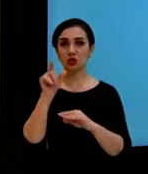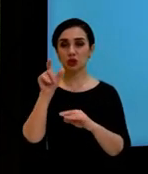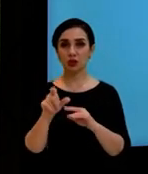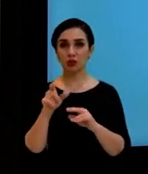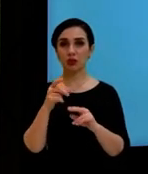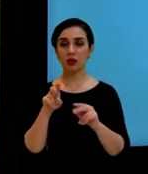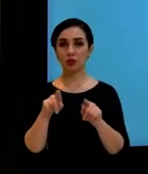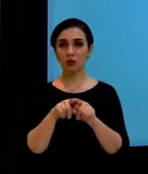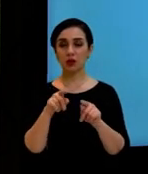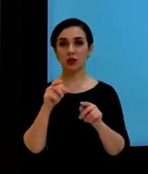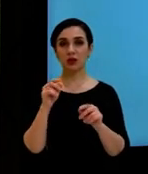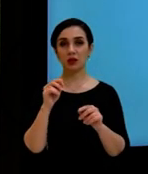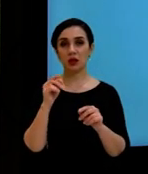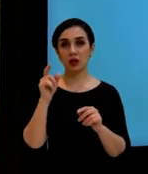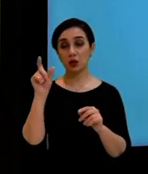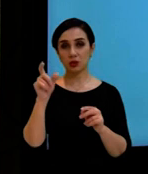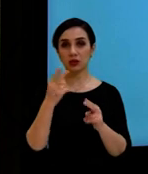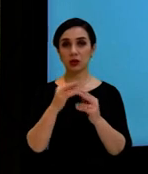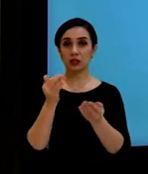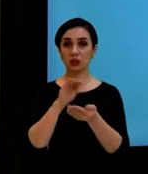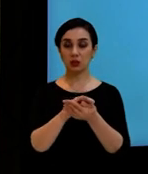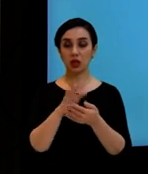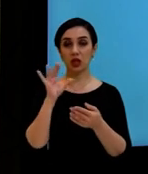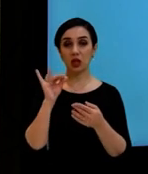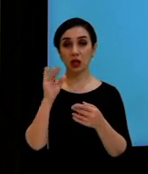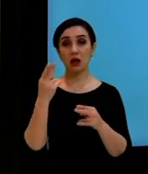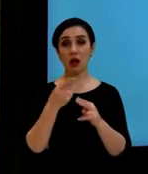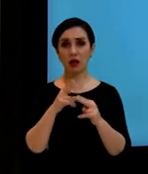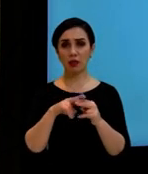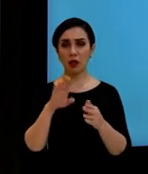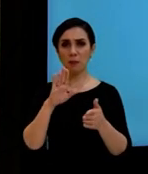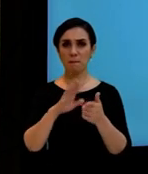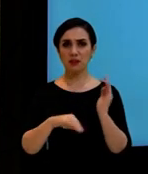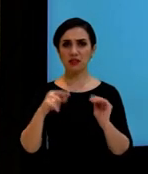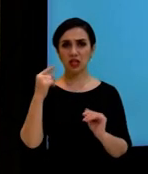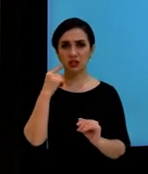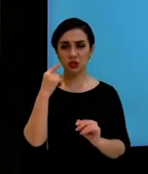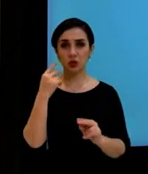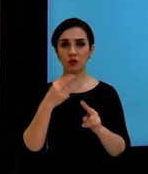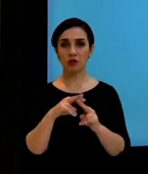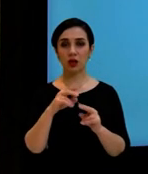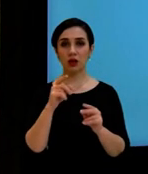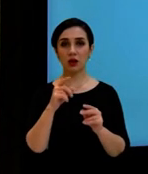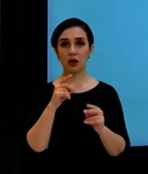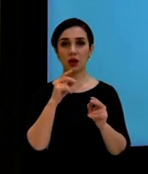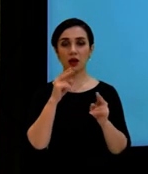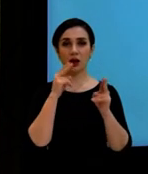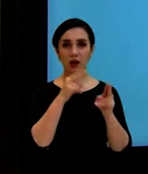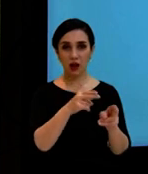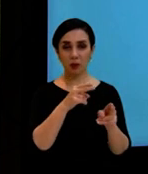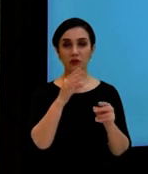обедневшим графом доран там который беззастенчиво грабят глупца и